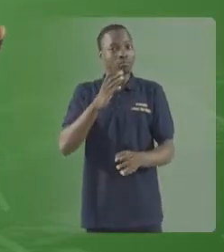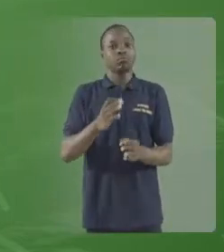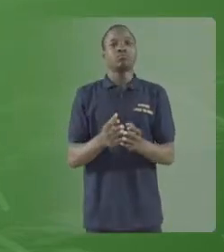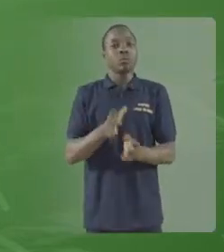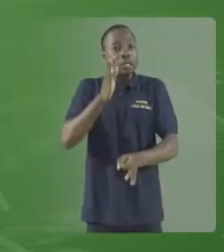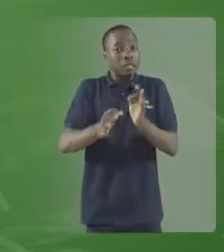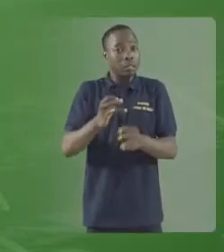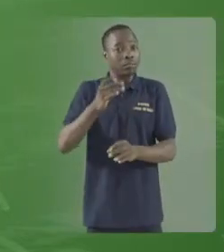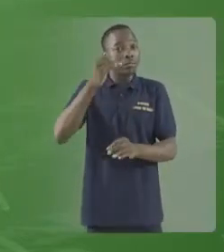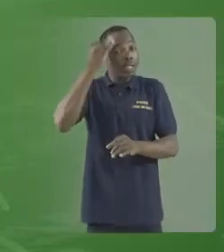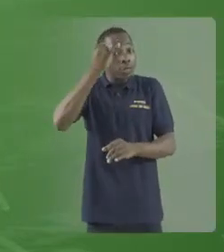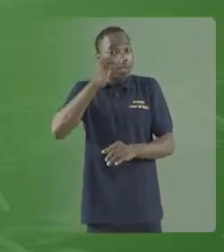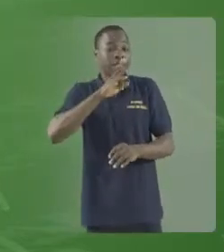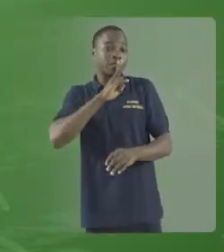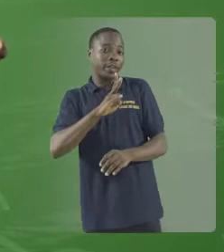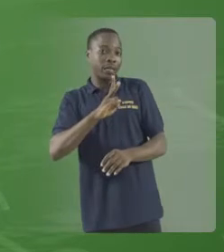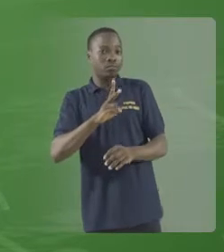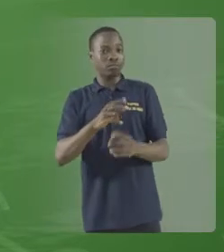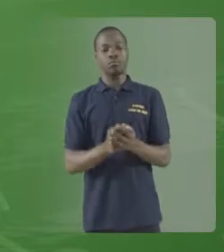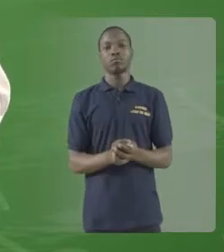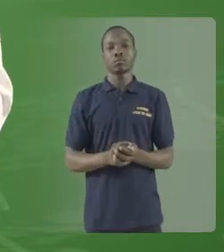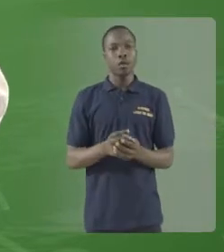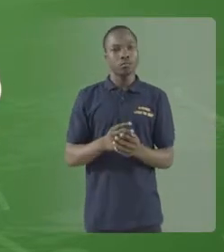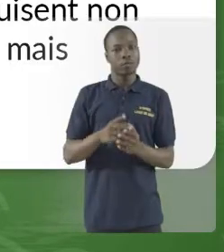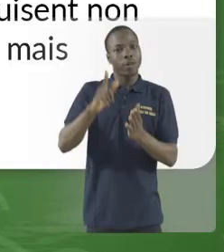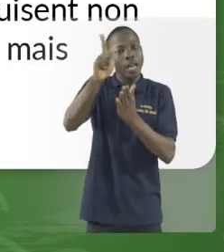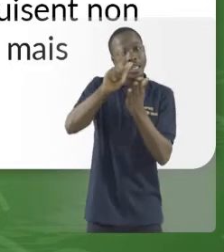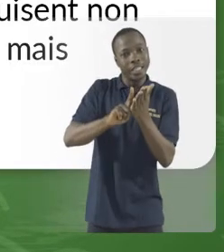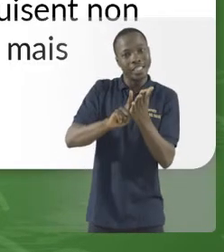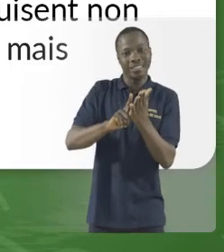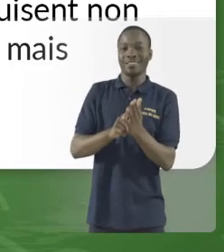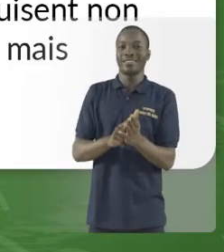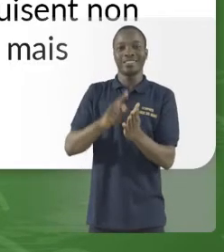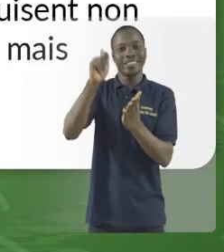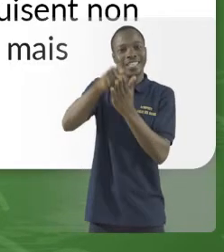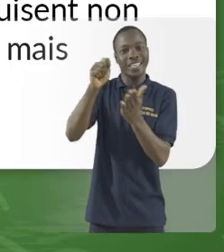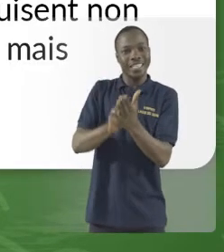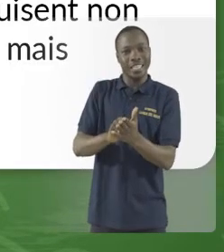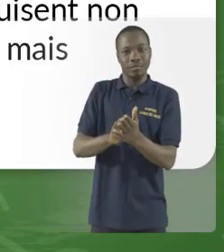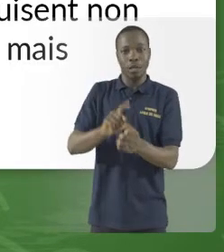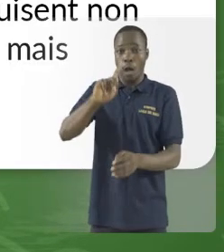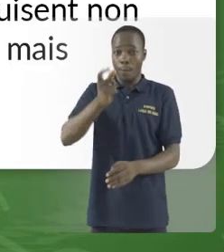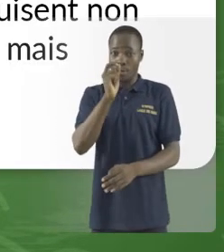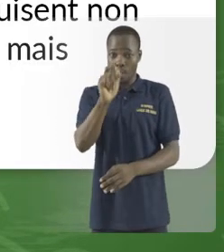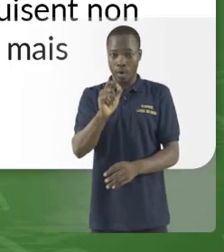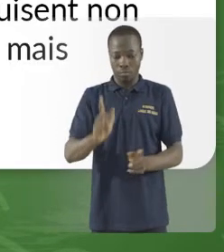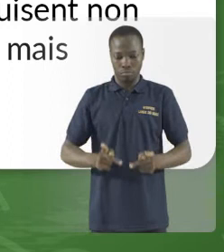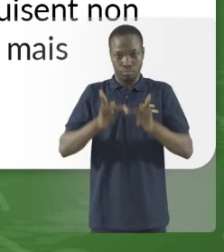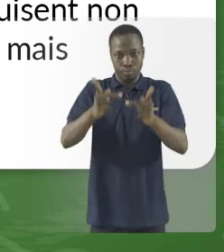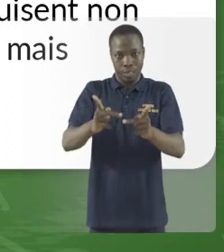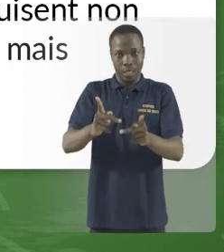un texte. Alors, en 1, présentation du texte.